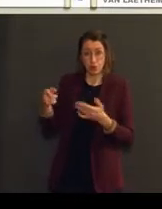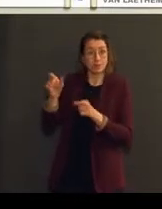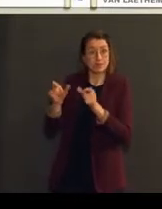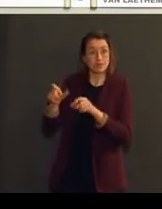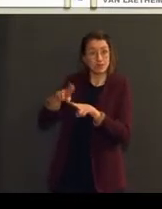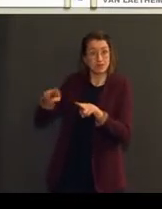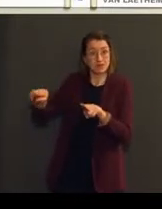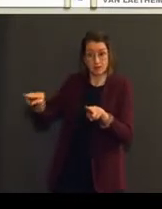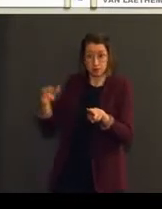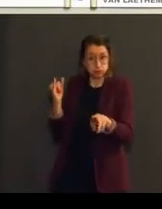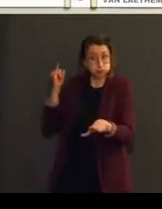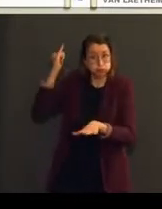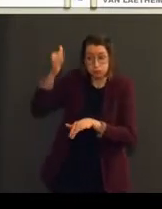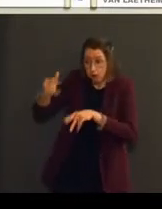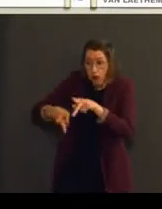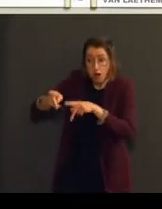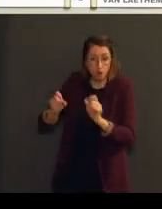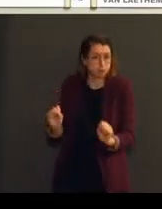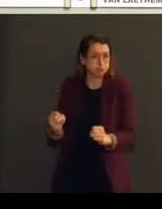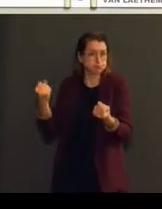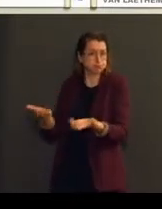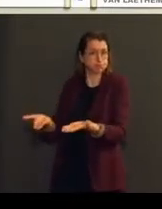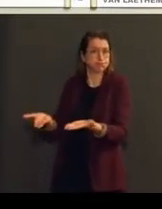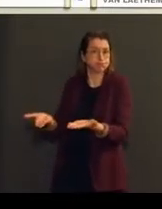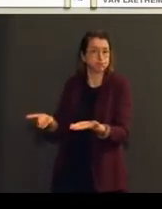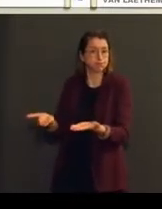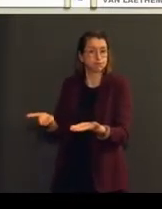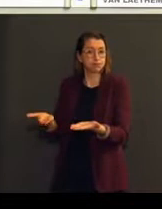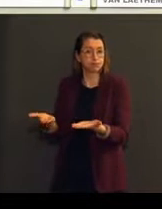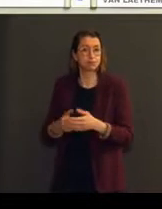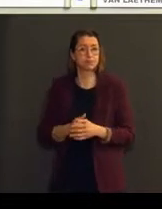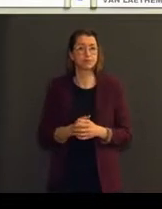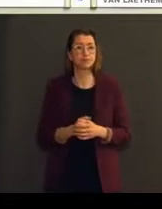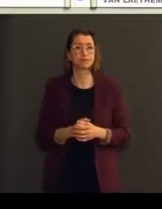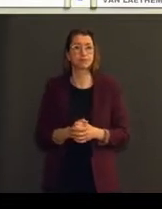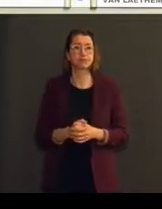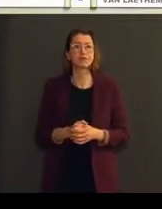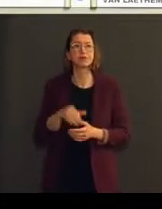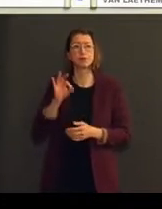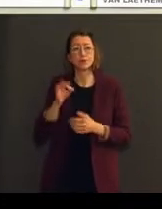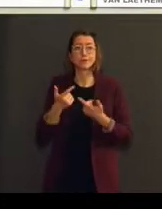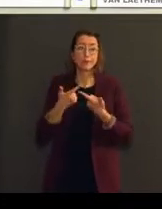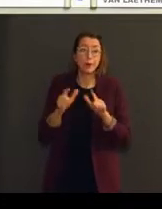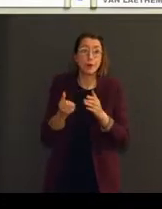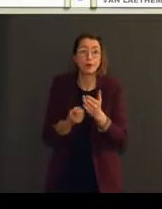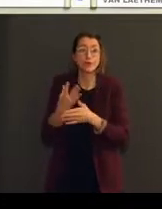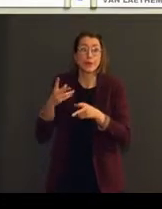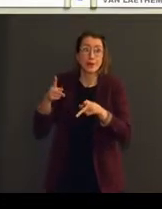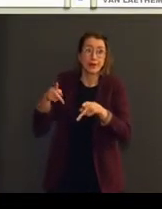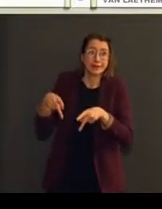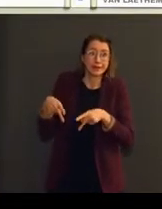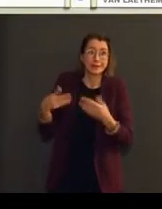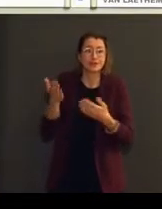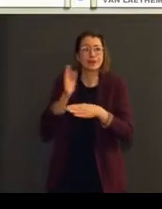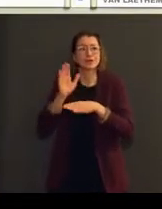de soins intensifs. On peut bien sûr assez facilement créer un nouvel espace avec un lit, par exemple, dans des salles de réveil ou des